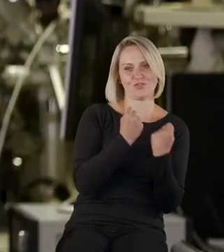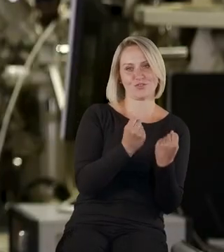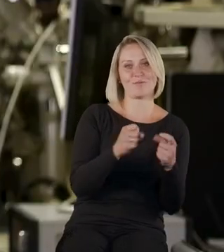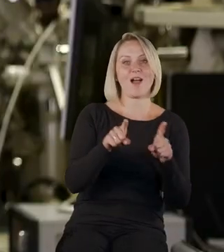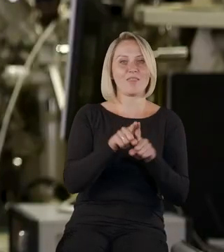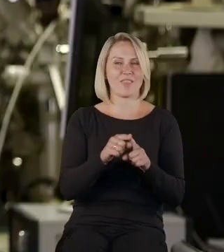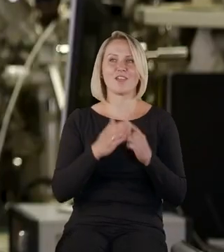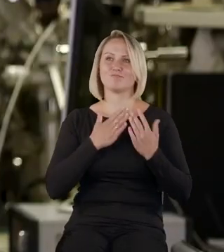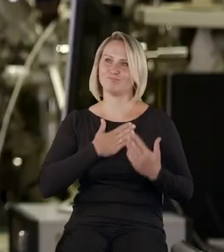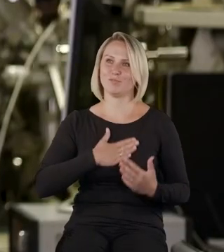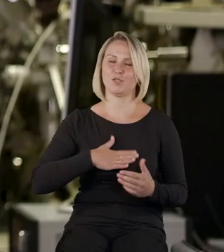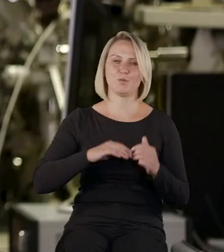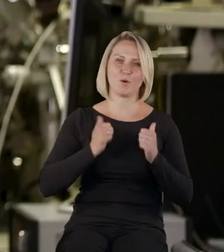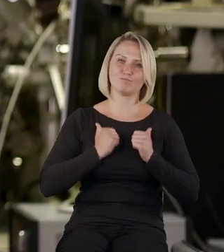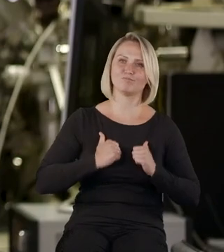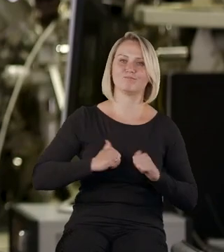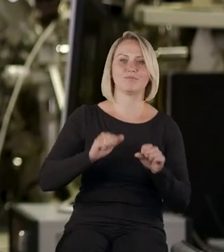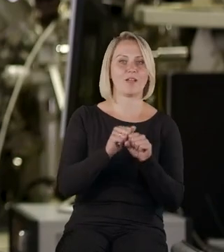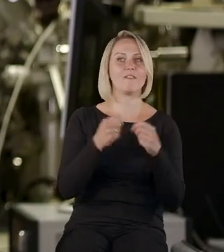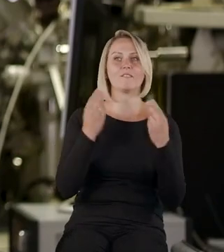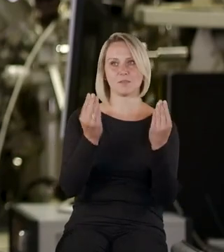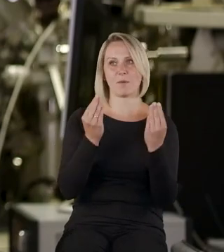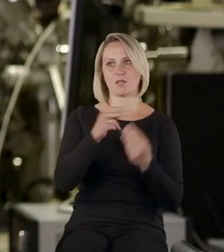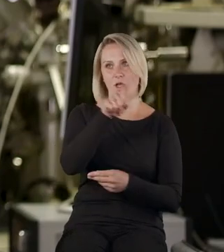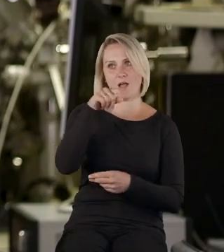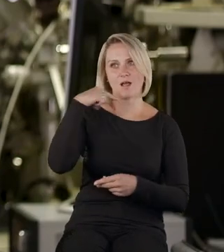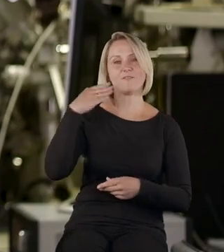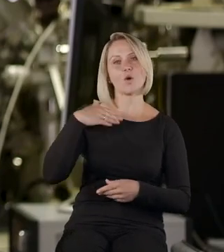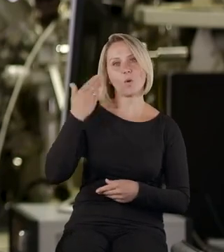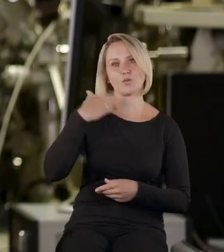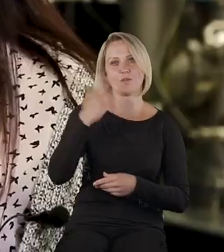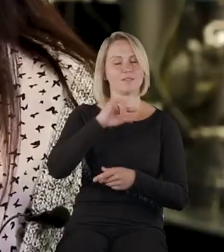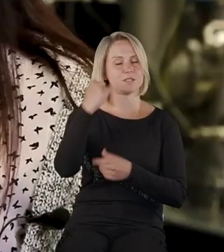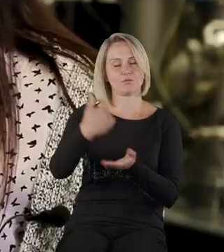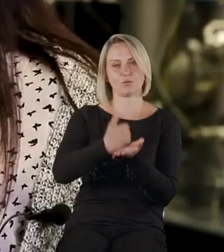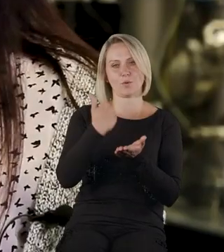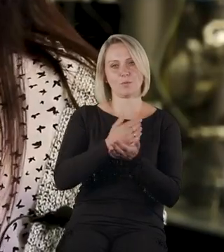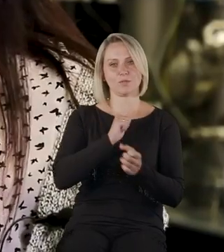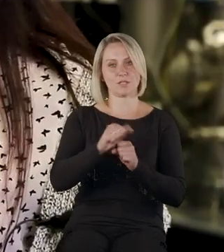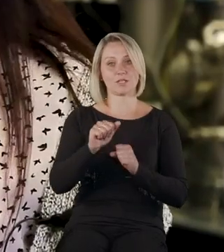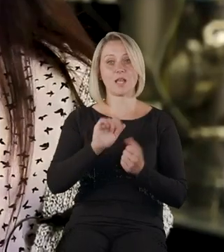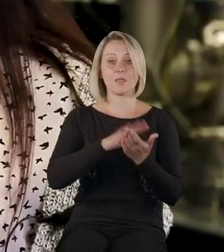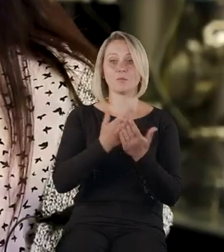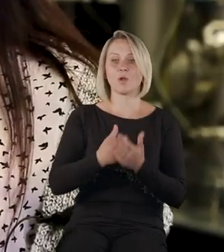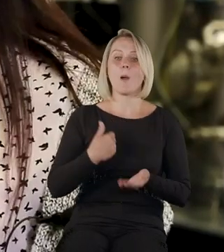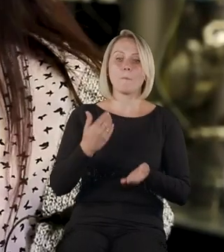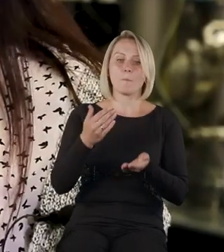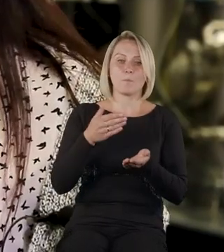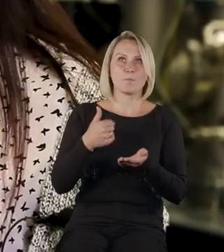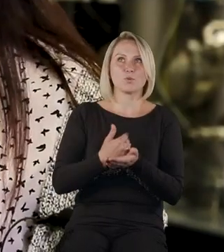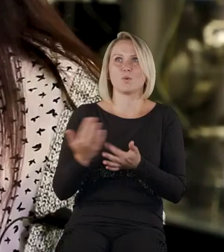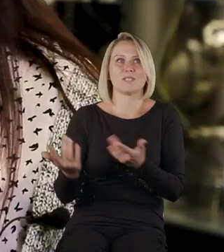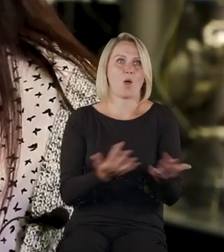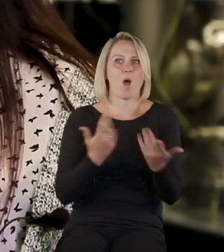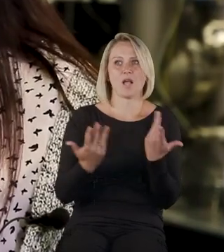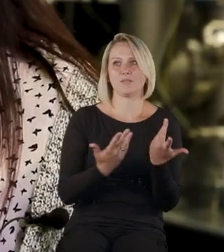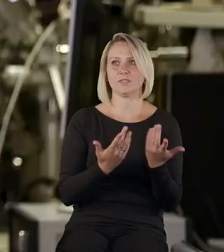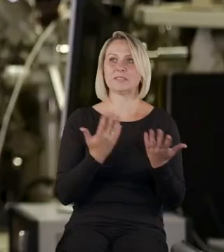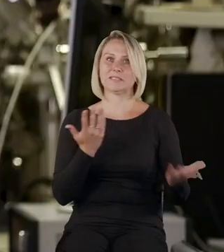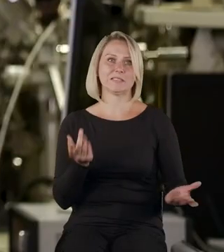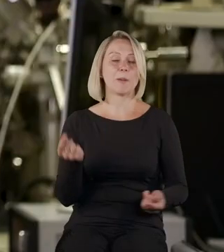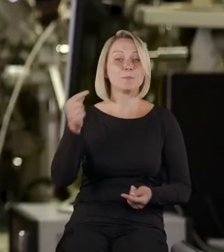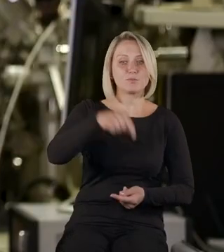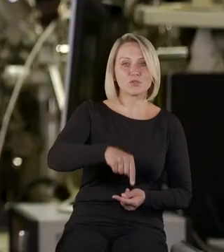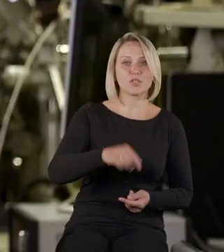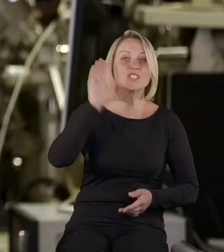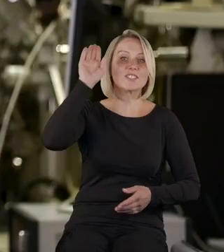jest bardzo kameralnie, ale mamy też wspaniałych wykładowców, którzy zawsze służą nam pomocą. Kiedy potrzebujemy coś załatwić, to nie ma problemu, żeby się zjawić,